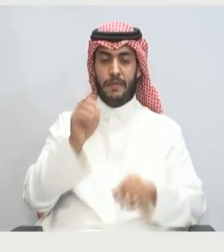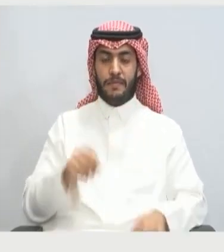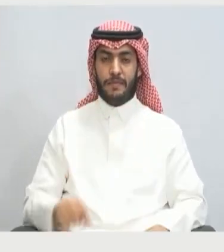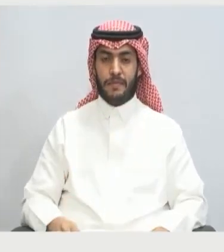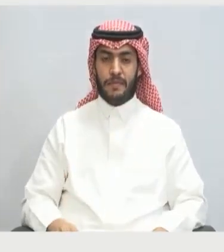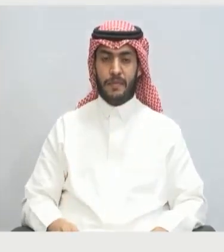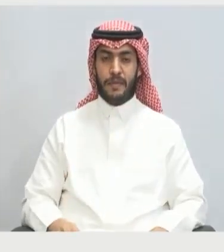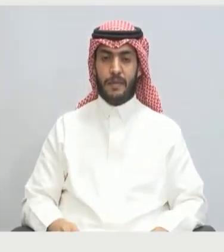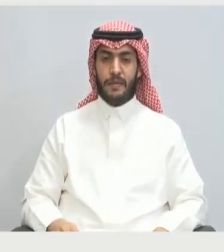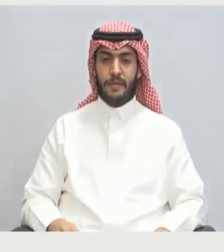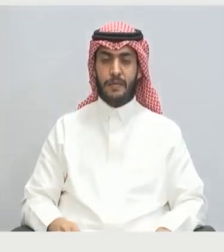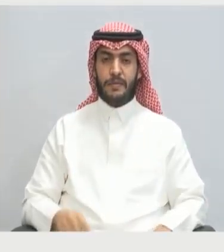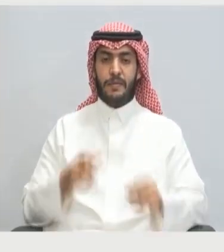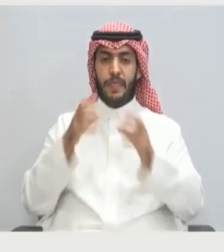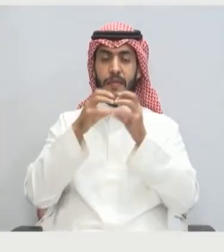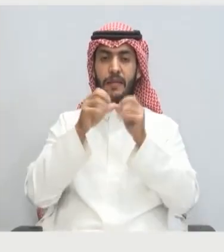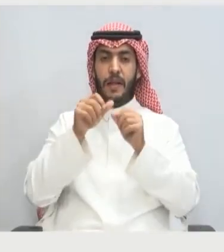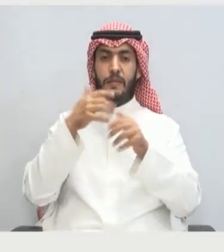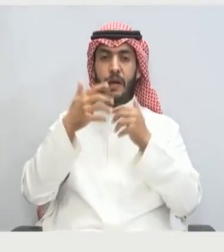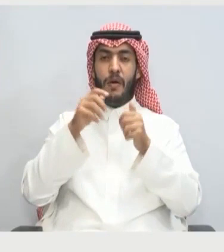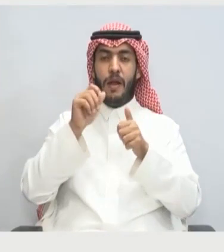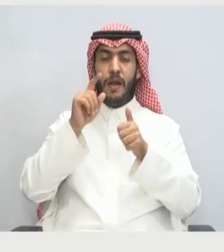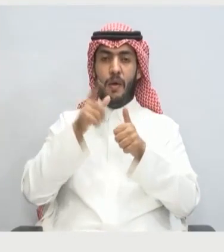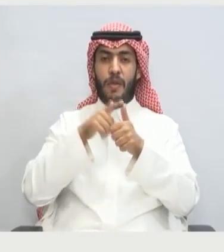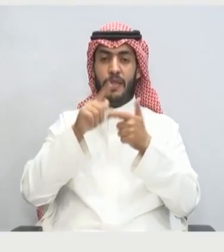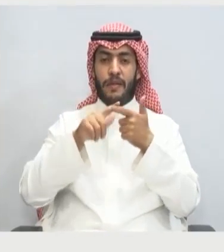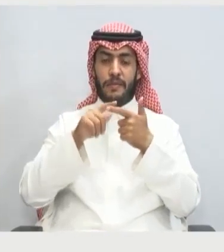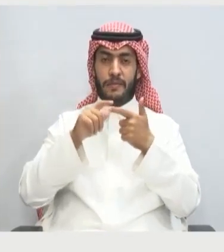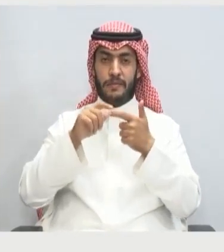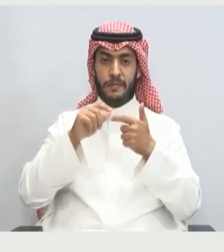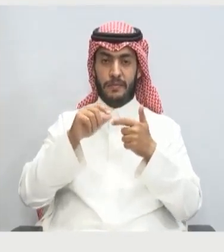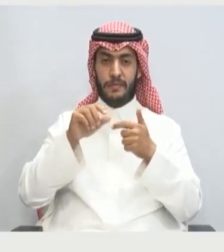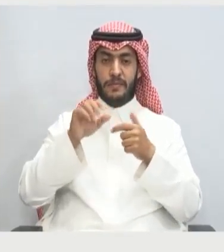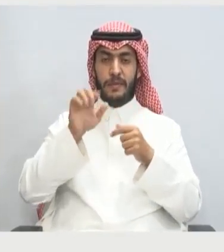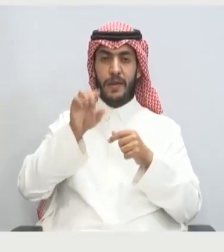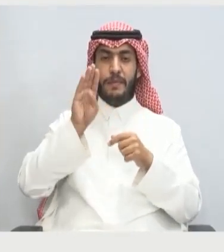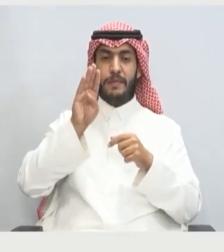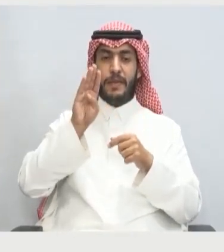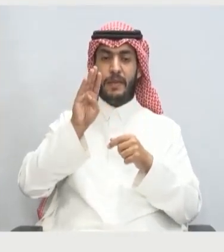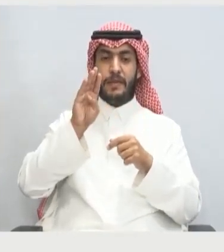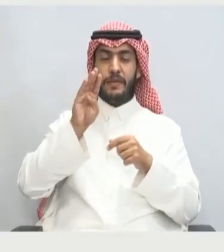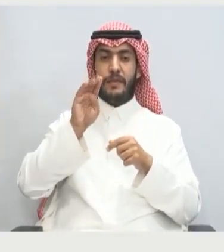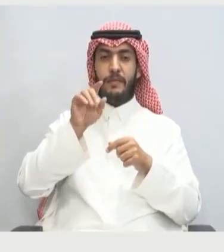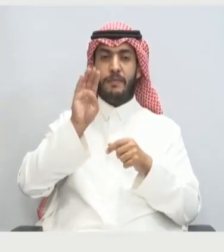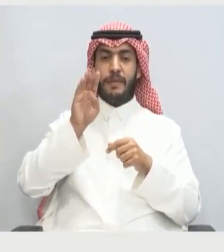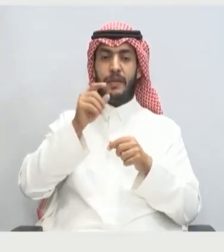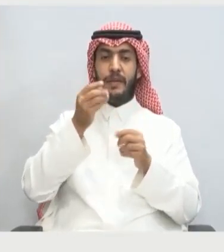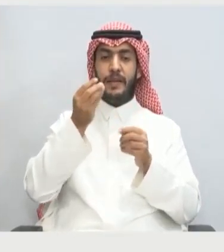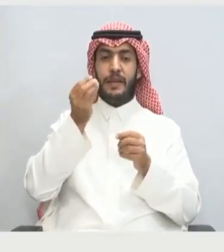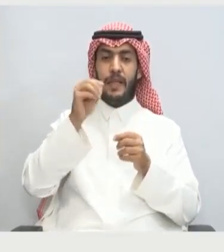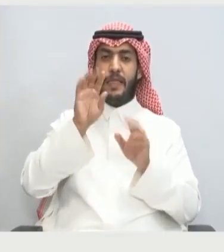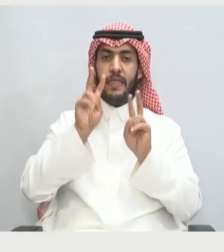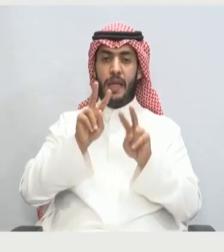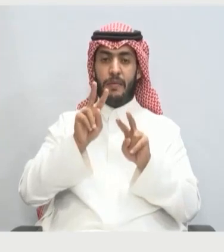ناخذها بشيء من التفصيل هذه هي المحاوله الاولى والثانيه قلنا ان البي هنا البي تركيز البي